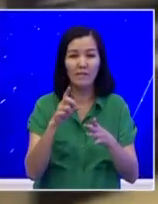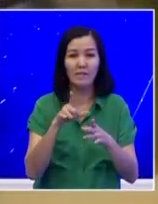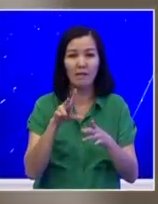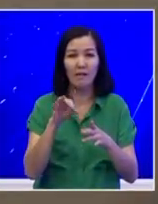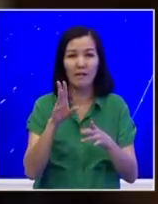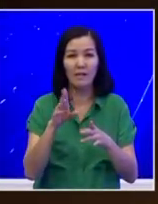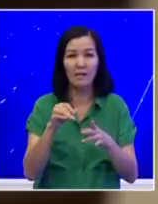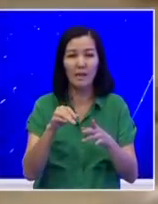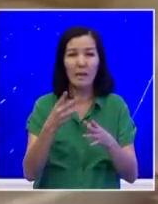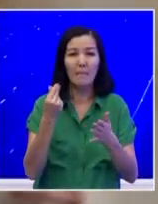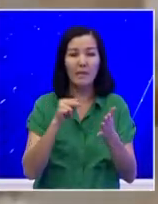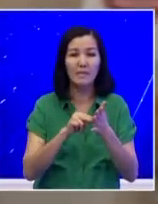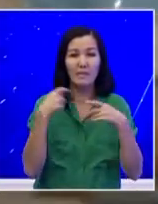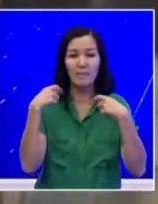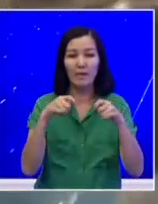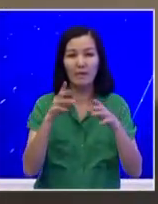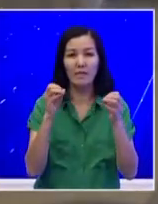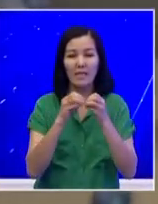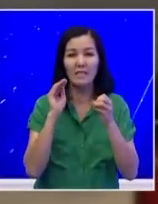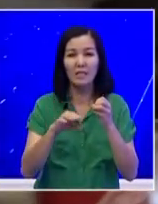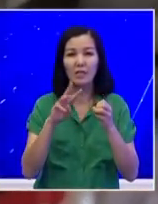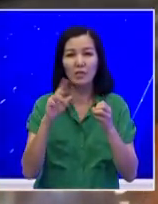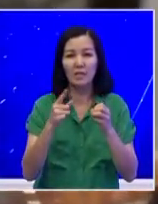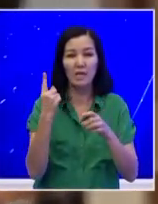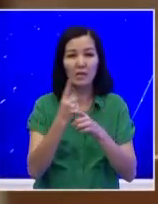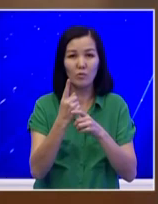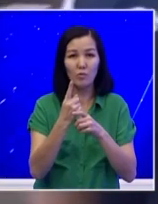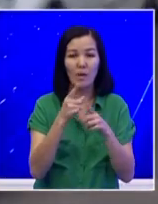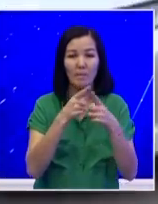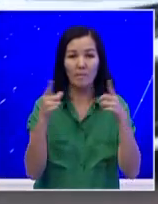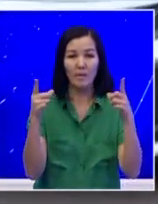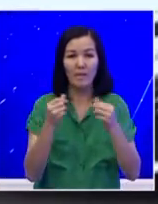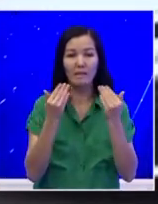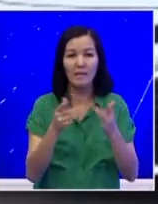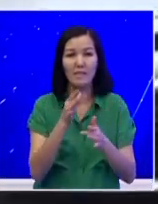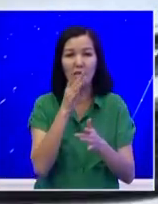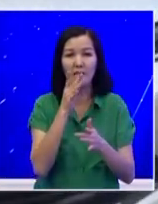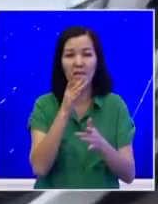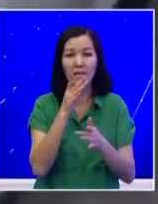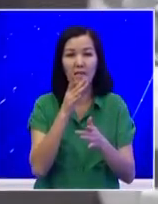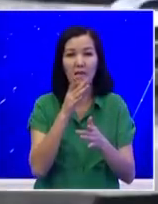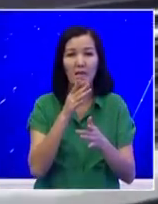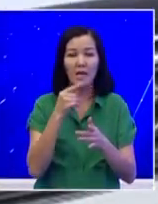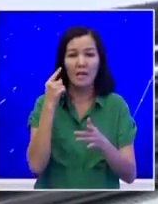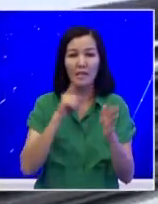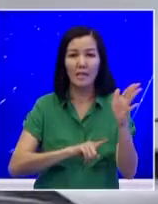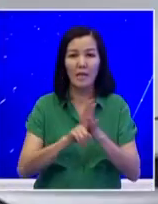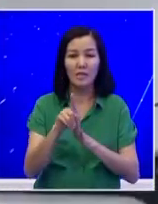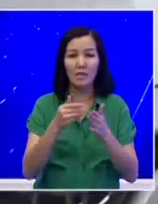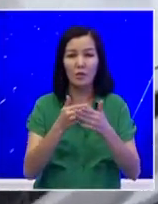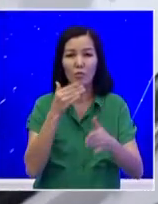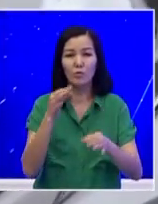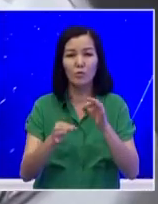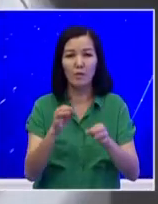лотерейных билетов по цене почти 10 тысяч тенге за одну единицу. В настоящее время в отношении ряда лиц начато